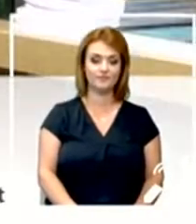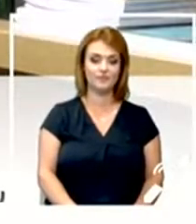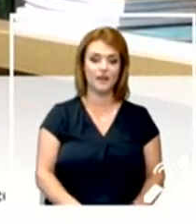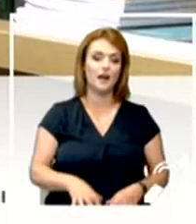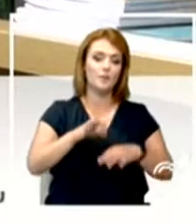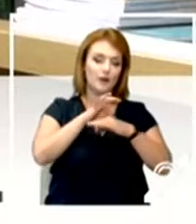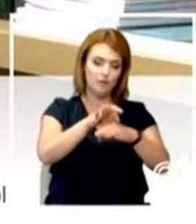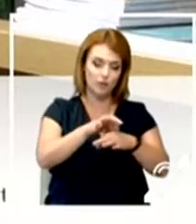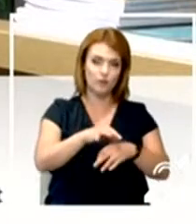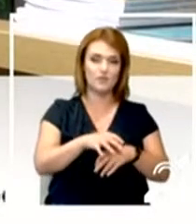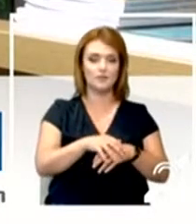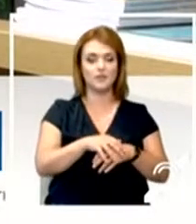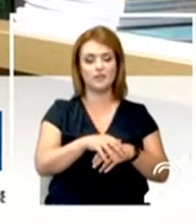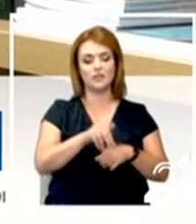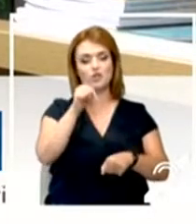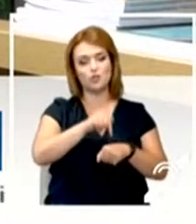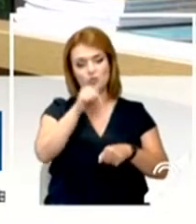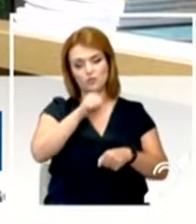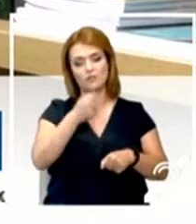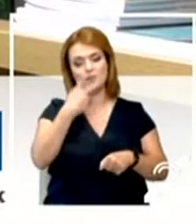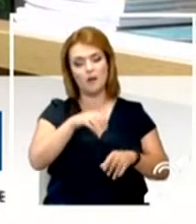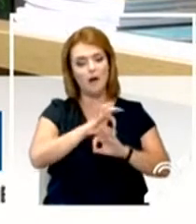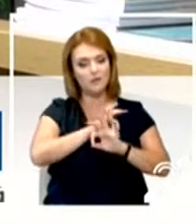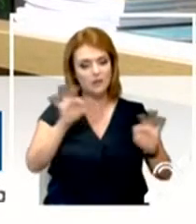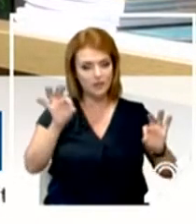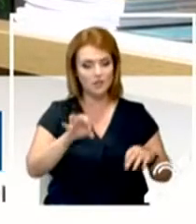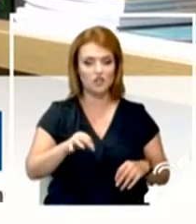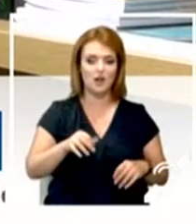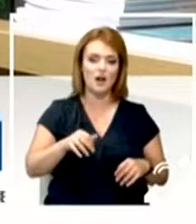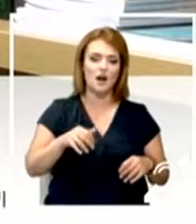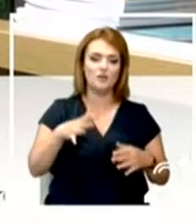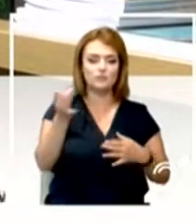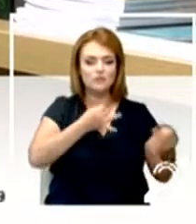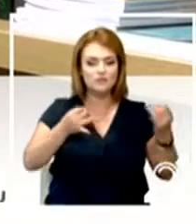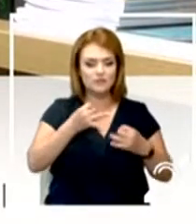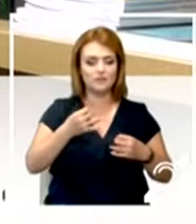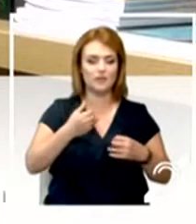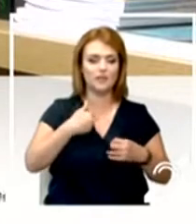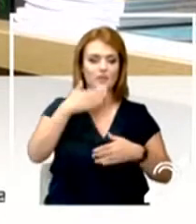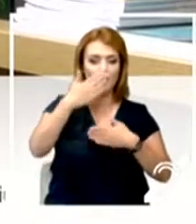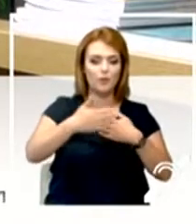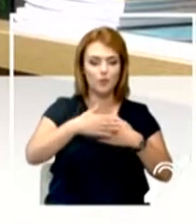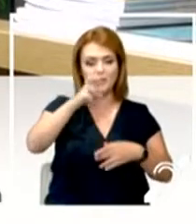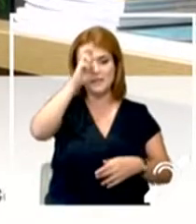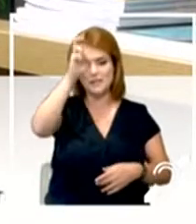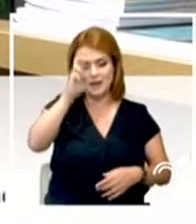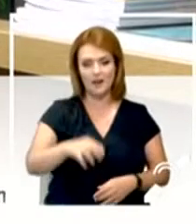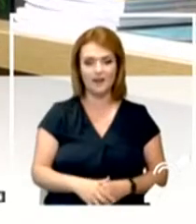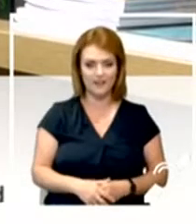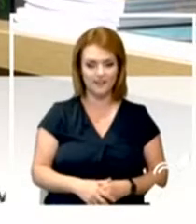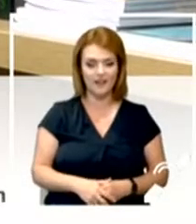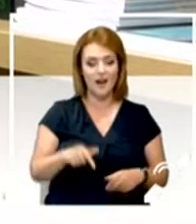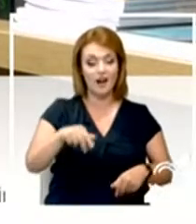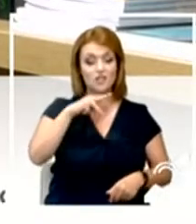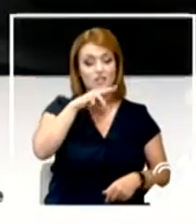ne simțim bine, să fim aproape de casele noastre, aproape de sufletul nostru, să fim aproape de țară întotdeauna și de tot ce